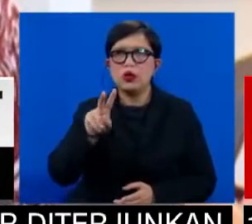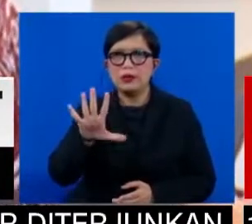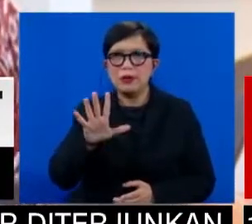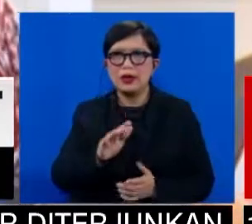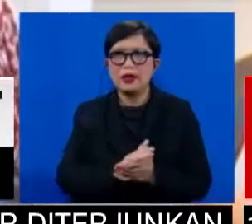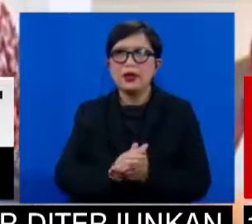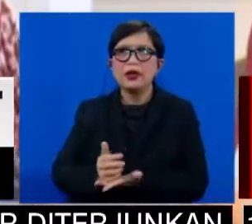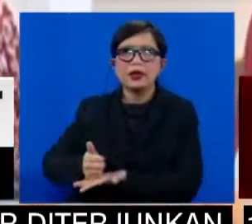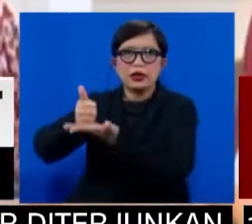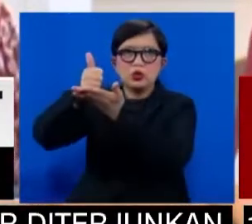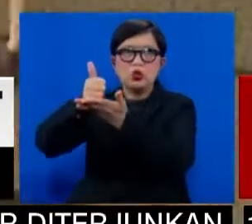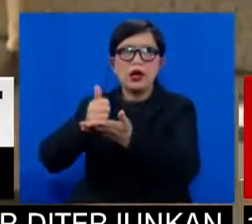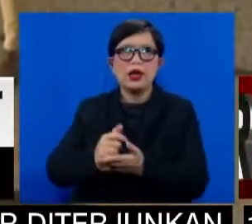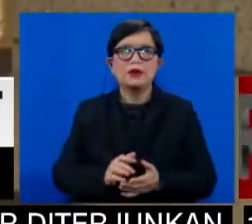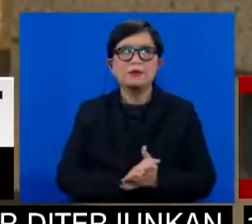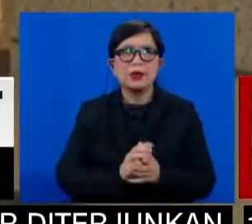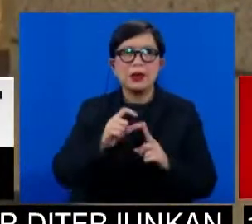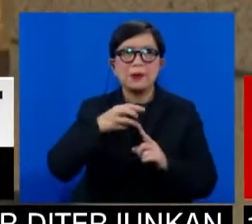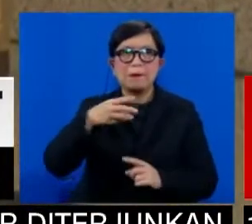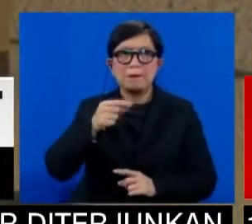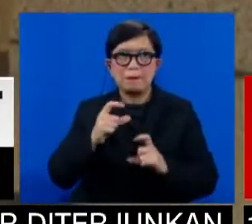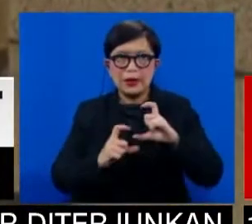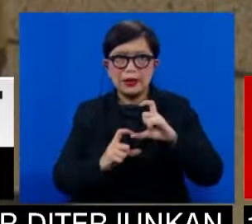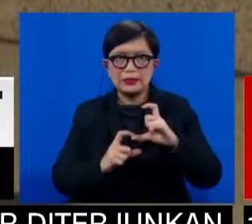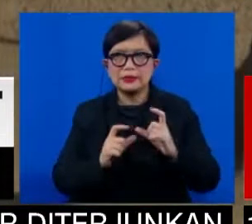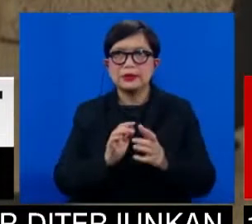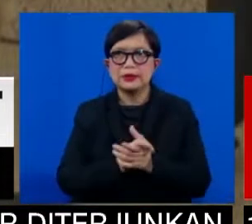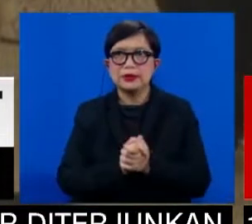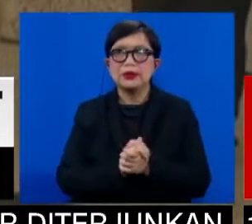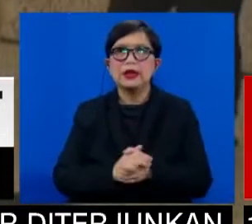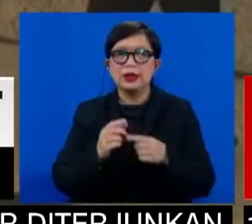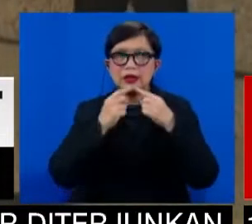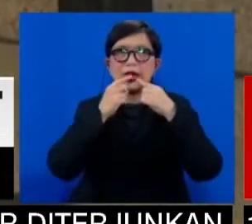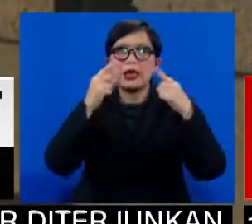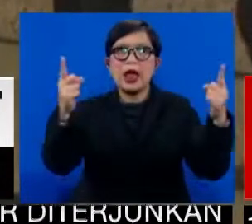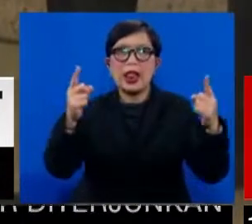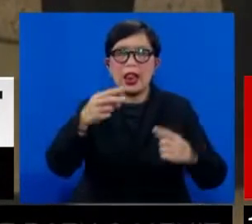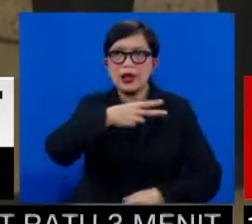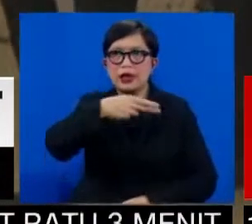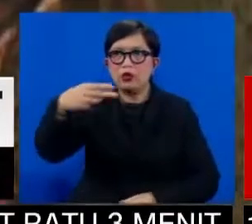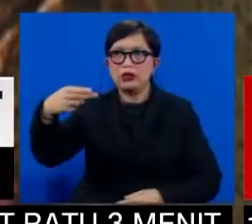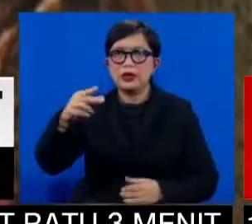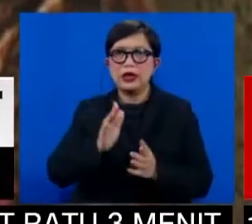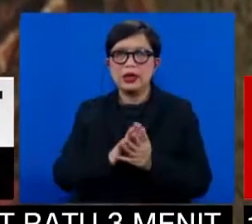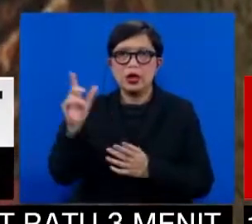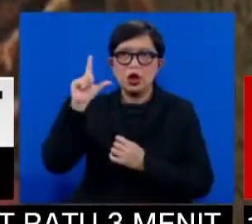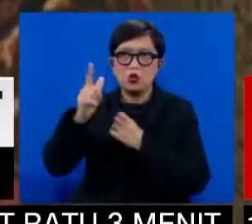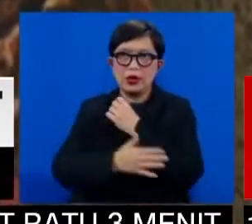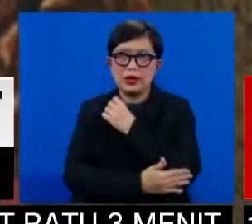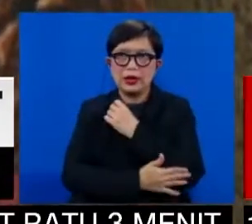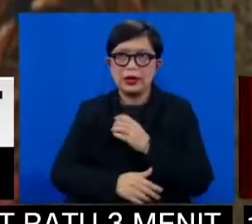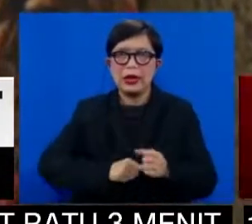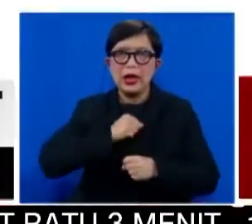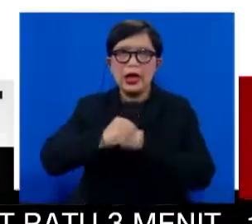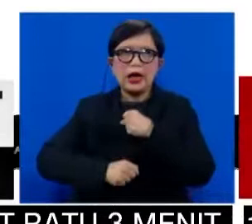tokoh cendekiawan muslim Tanah air yang jasanya diakui di dalam juga luar negeri sejak kuliah azyumardi aktif di